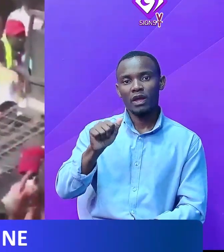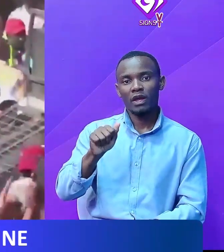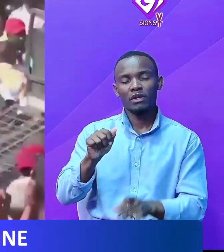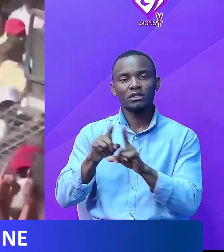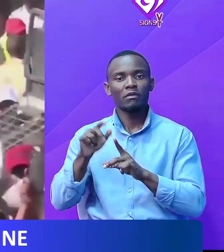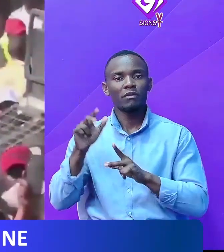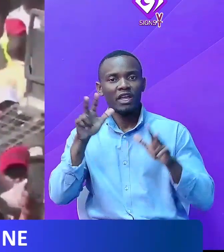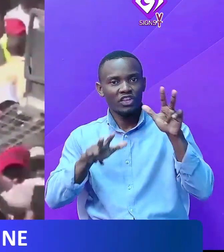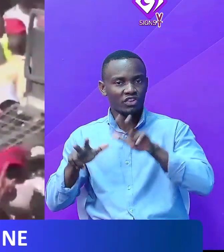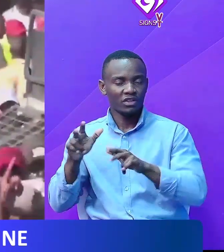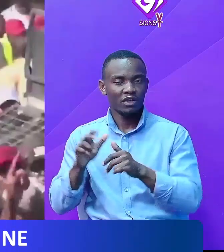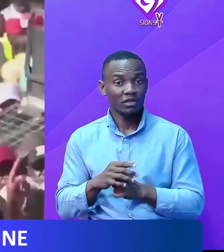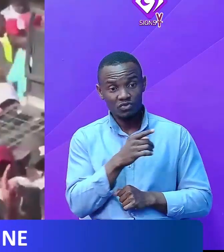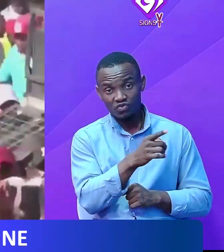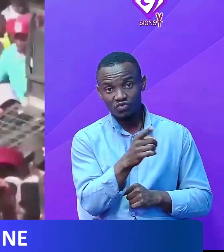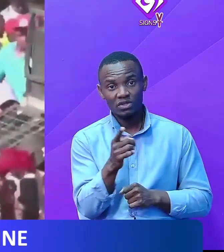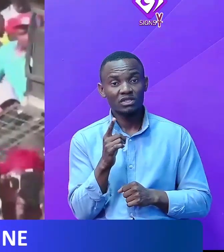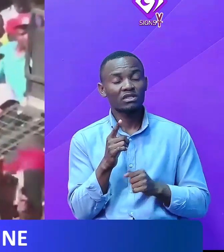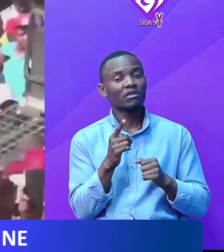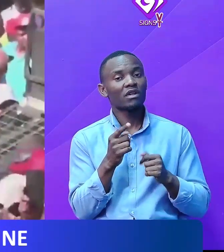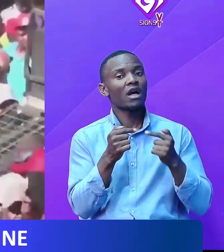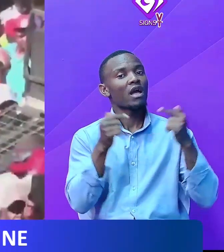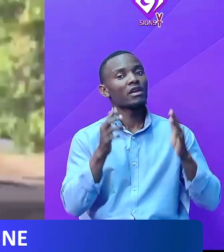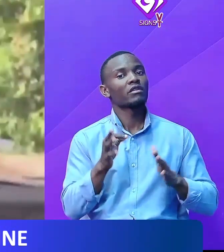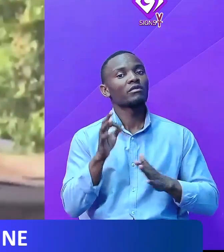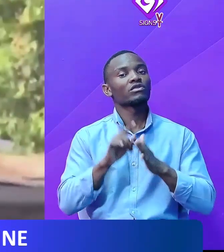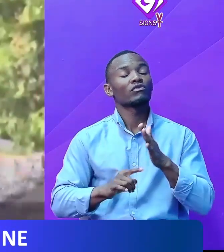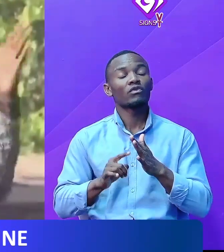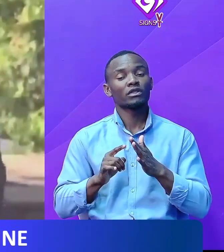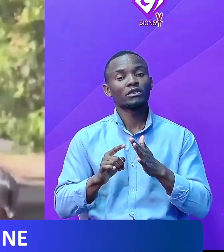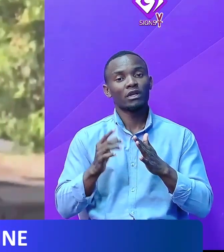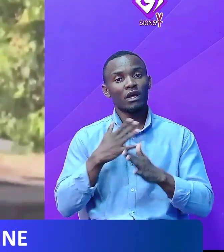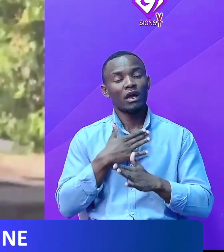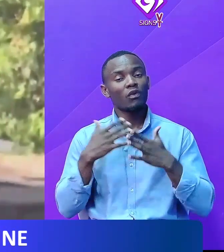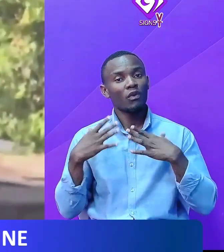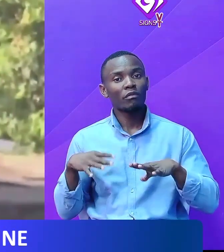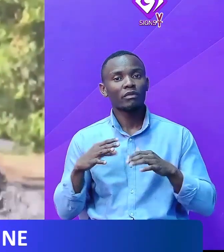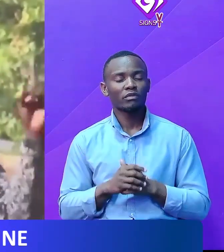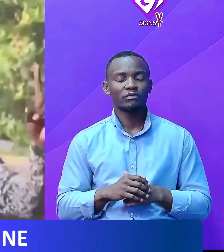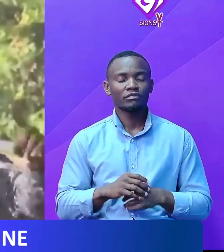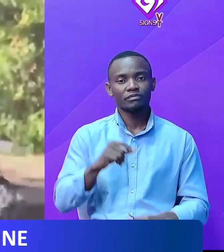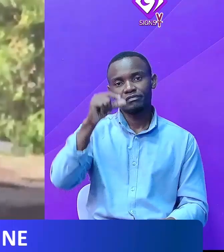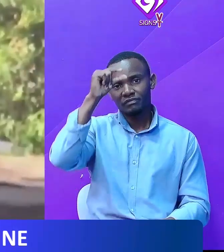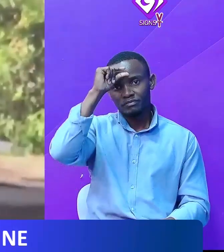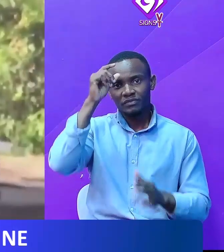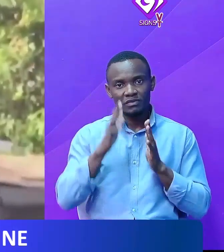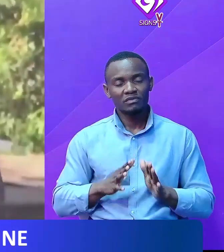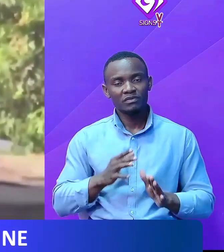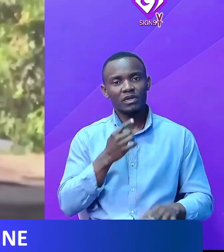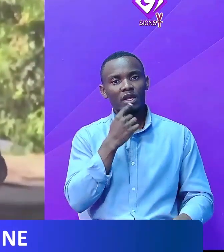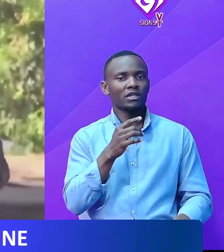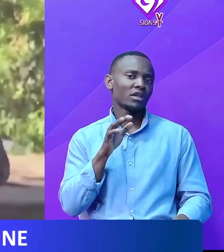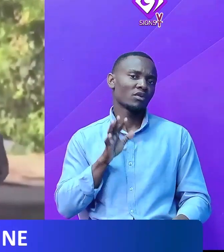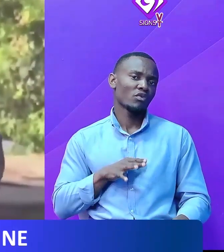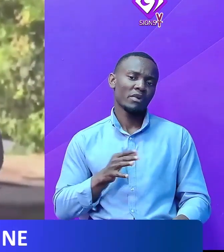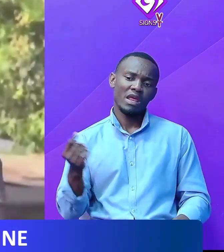You are the enemies of the people of Kirinyaga and our people. Governor mzima anaambia kina mama, ndio niwapatie